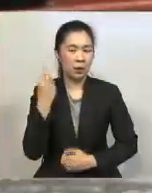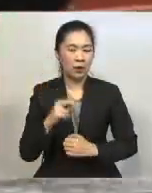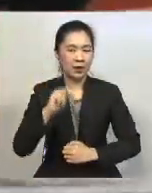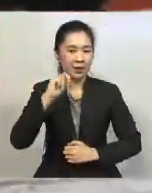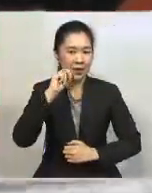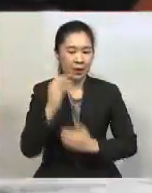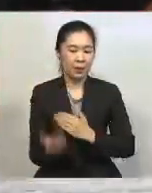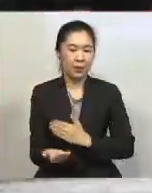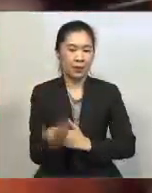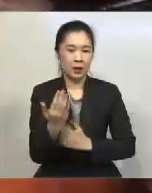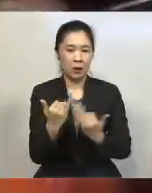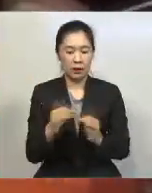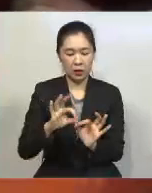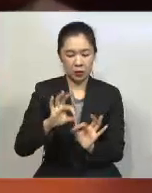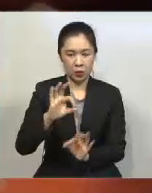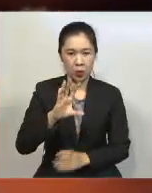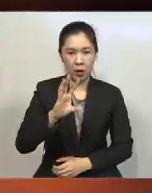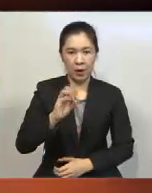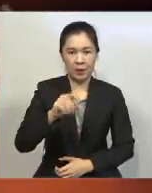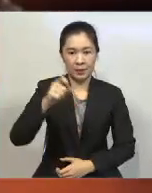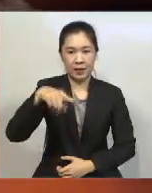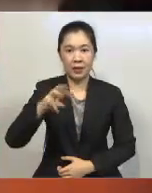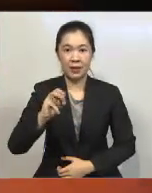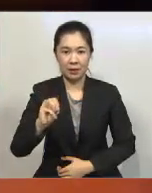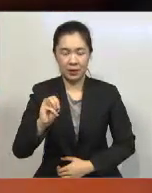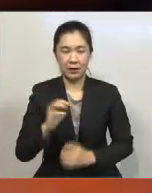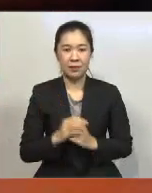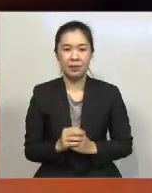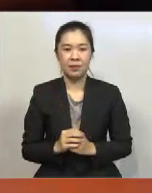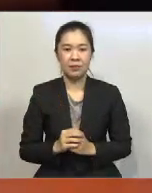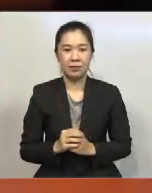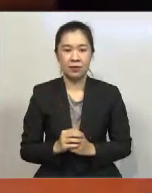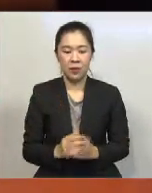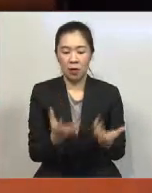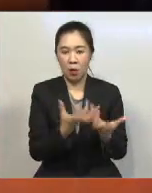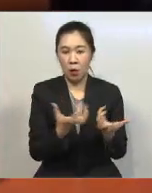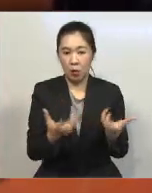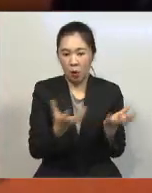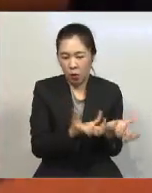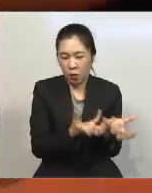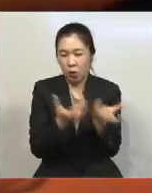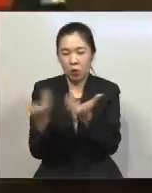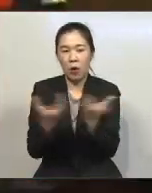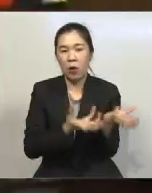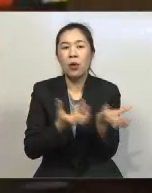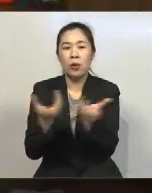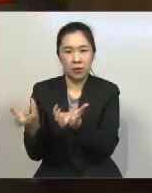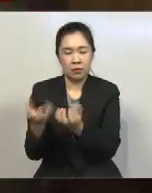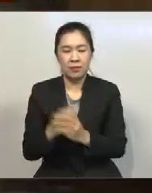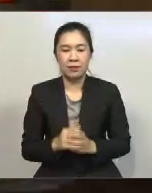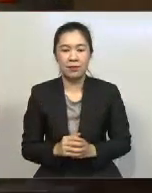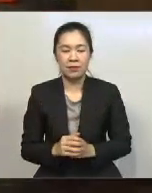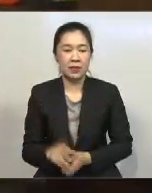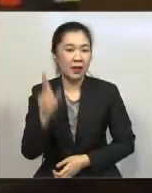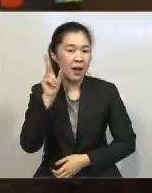น้ำเช้านี้สูงขึ้นอีกประมาณ50เซนติเมตรความสูงที่ยกสิ่งของไว้ในบ้านก็อาจจะยังไม่เพียงพอครับทีม